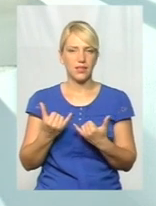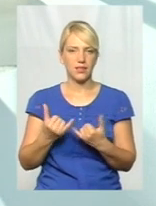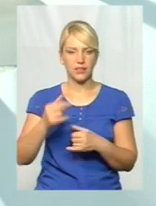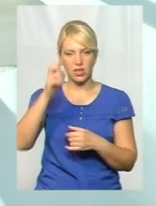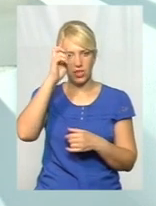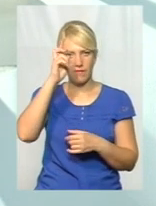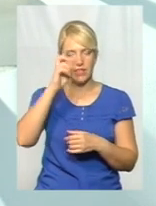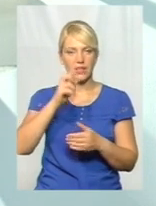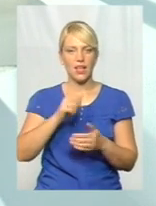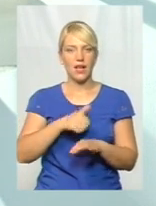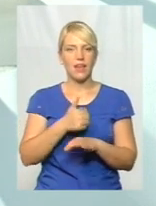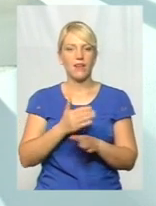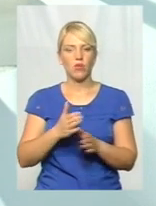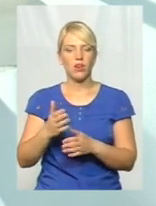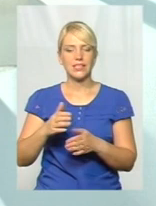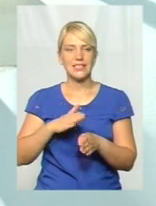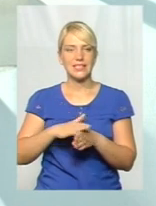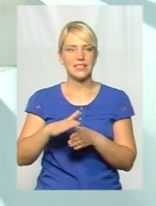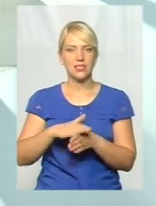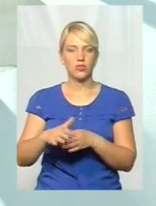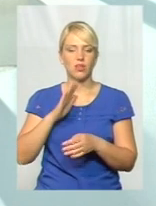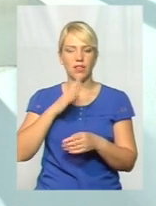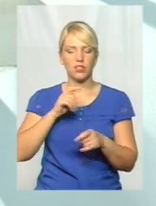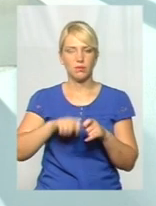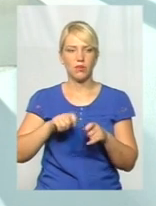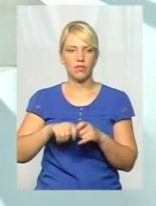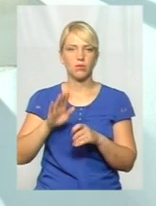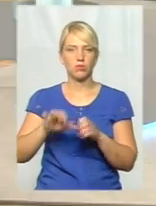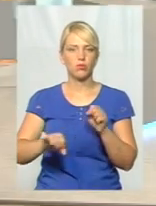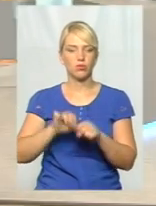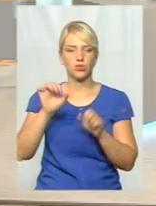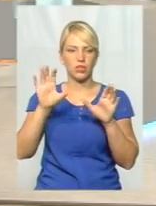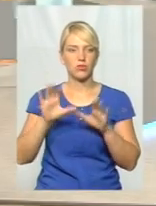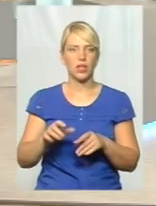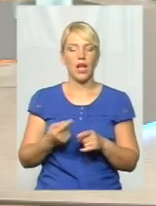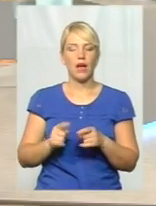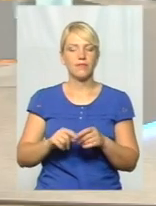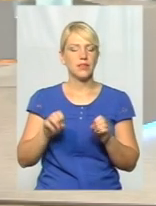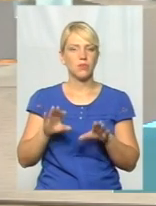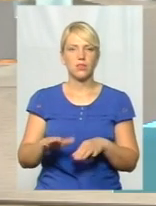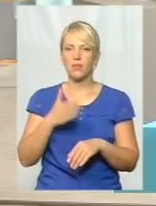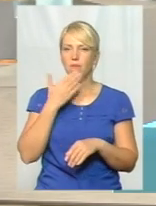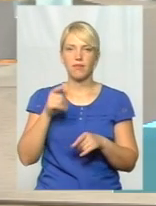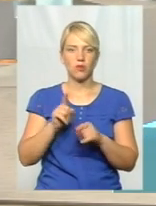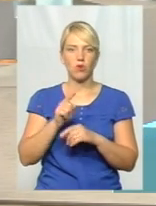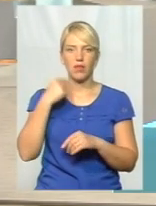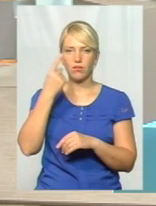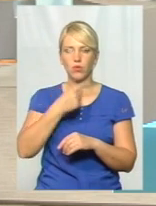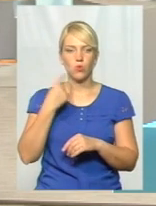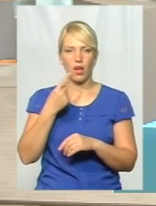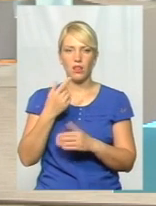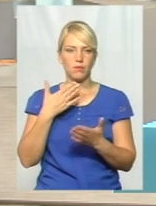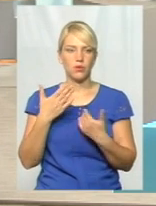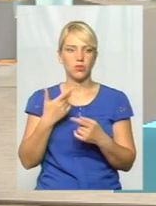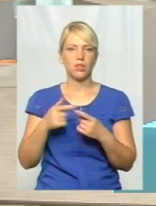державний регулятор здійснює наші перевірки, ми тоді будемо порушувати законодавство. А в цій постанові індивідуального підходу не передбачено? Немає. Там чітко передбачено, що